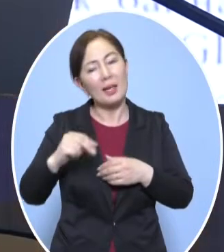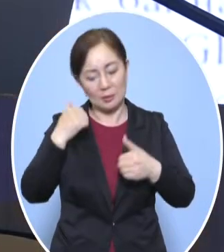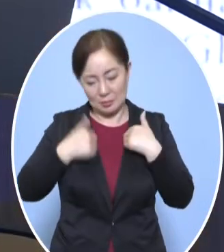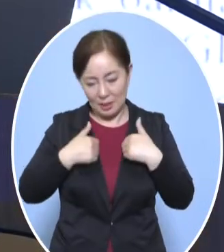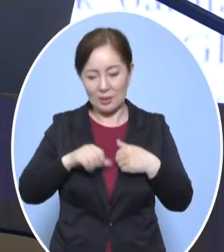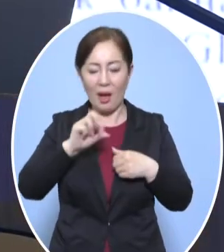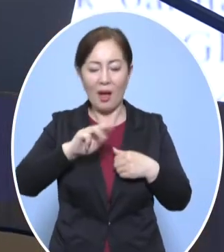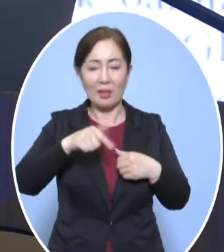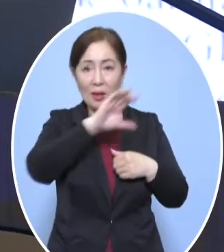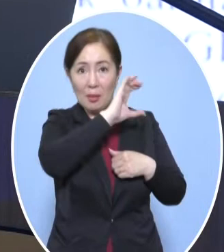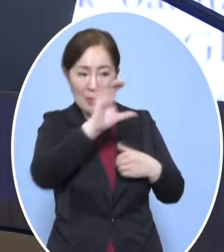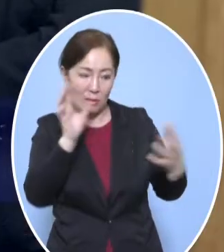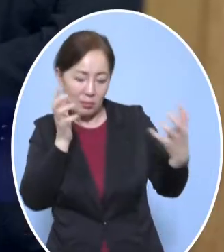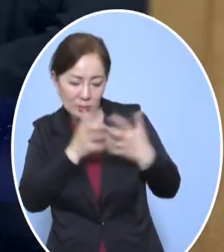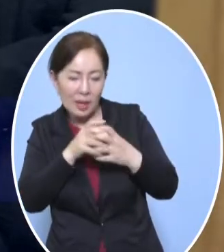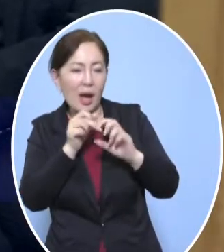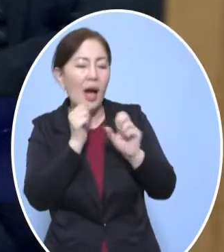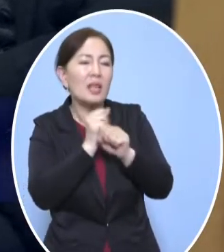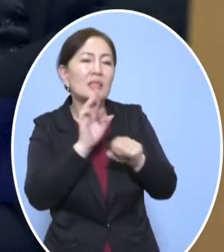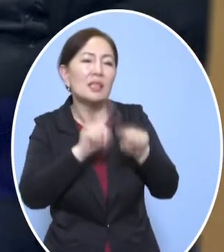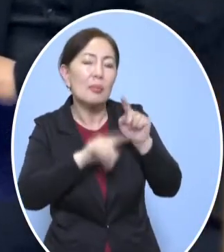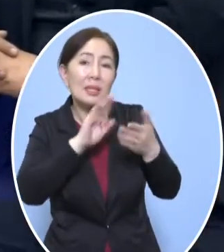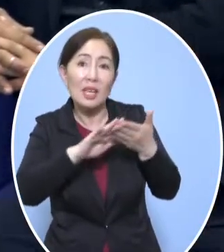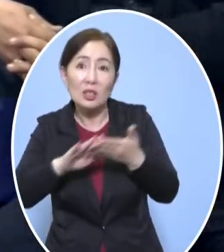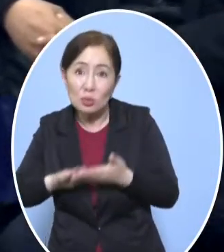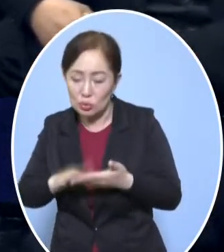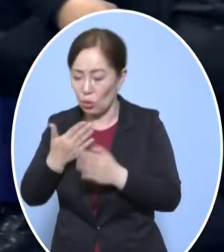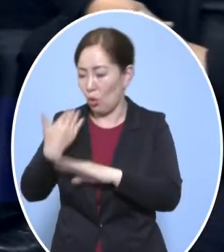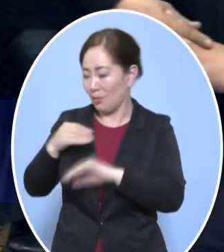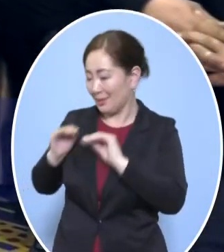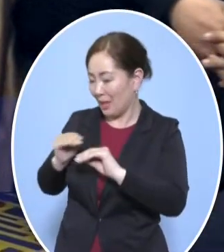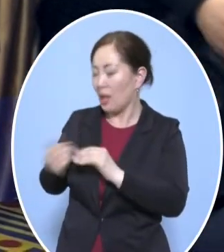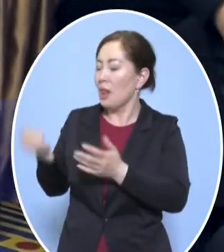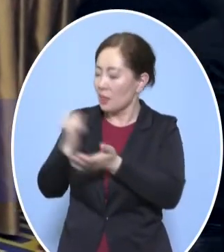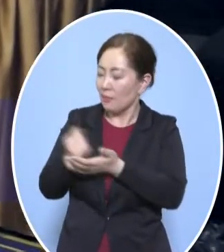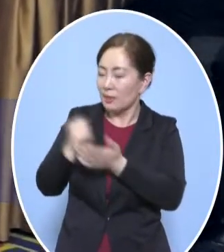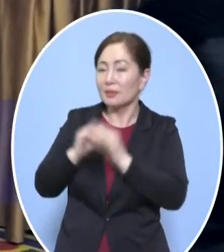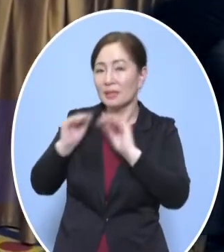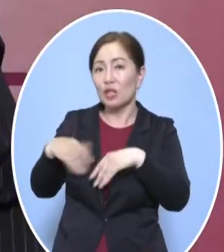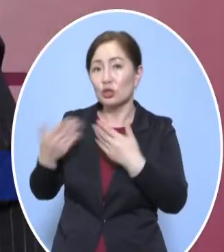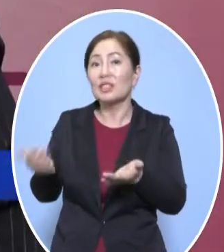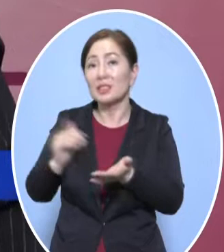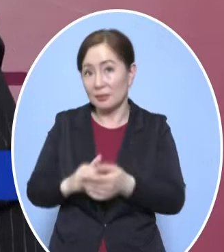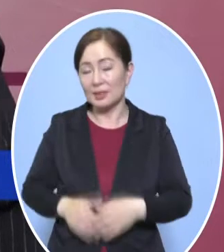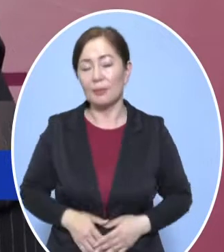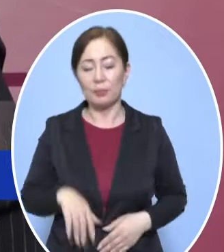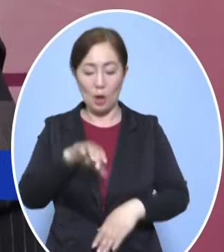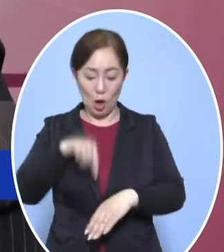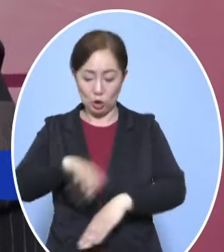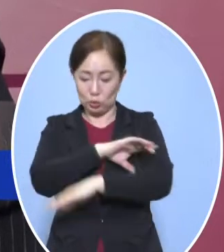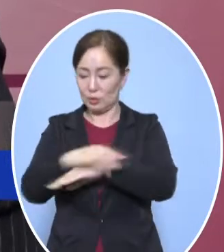нарт авилгатай тэмцэх газрын хэлтэс салбарын үйл ажиллагааг танилцуулах болон за өмнө судалсан хичээлүүдийг баттгах хичээлүүдийг орсон юм а. Өнөөдрийн